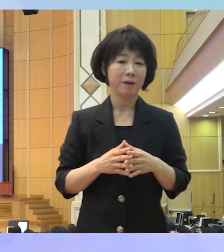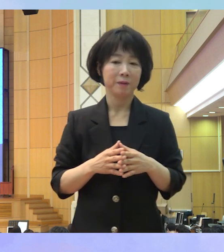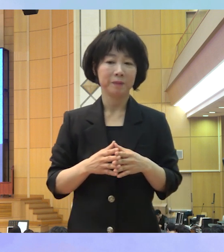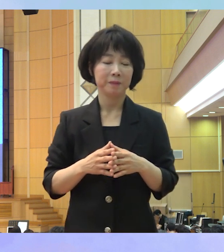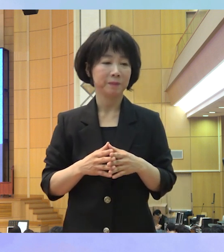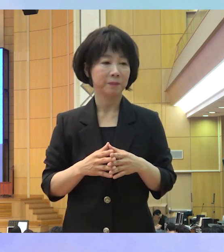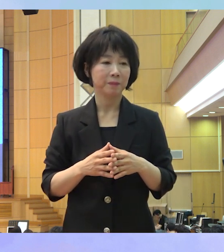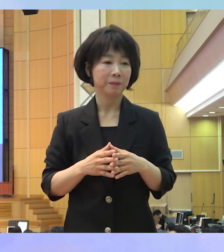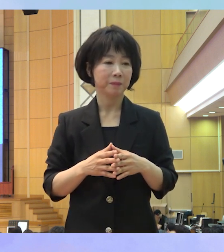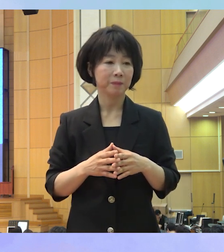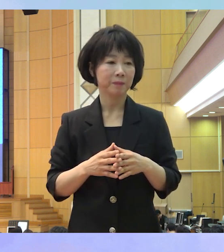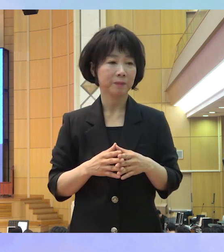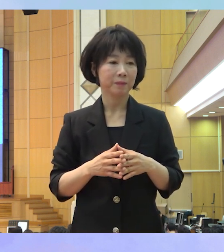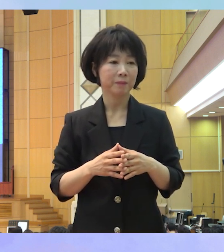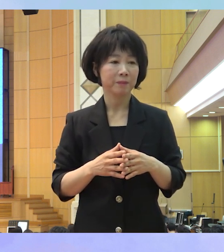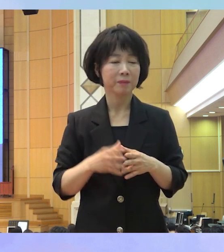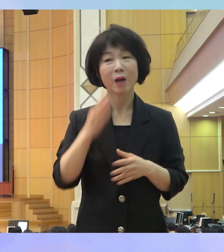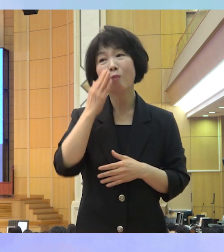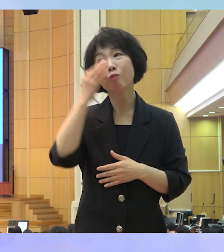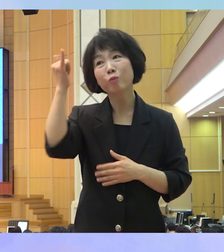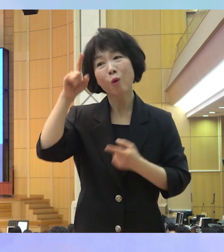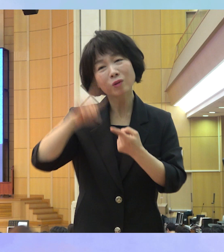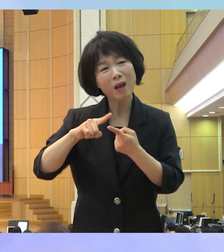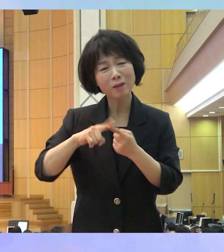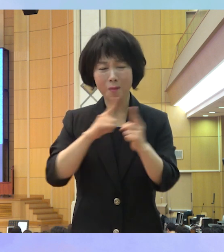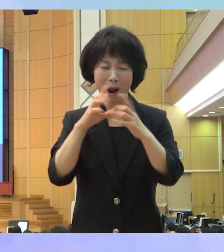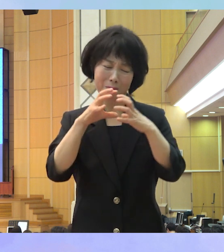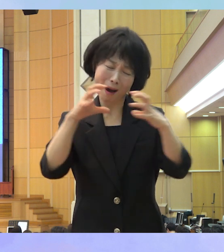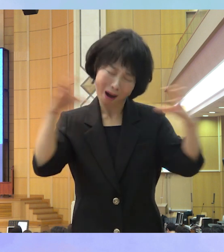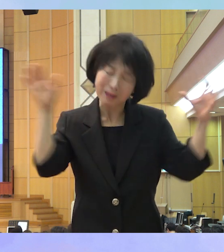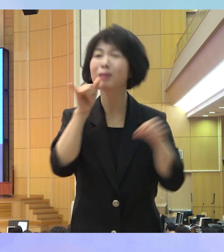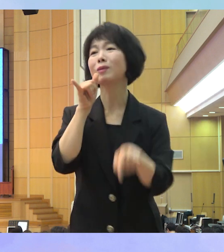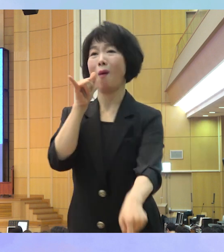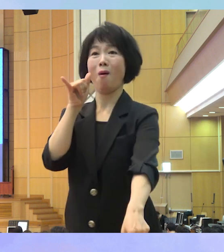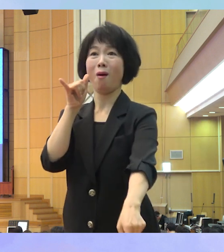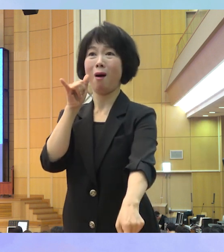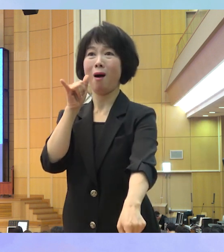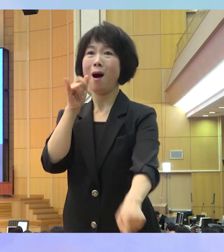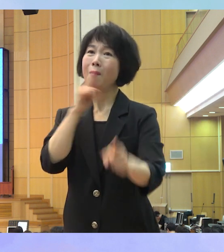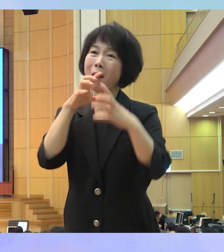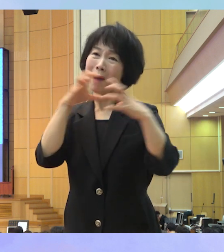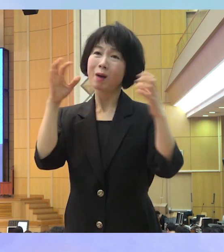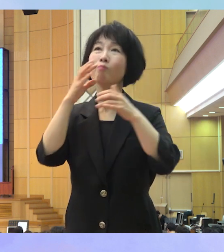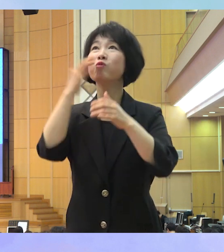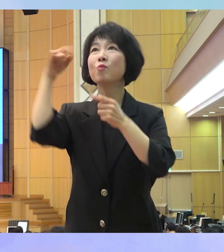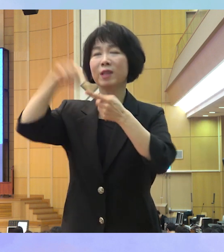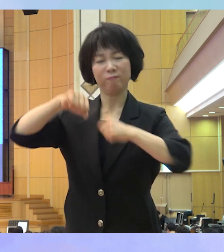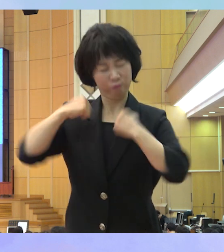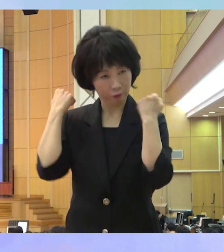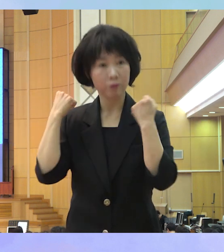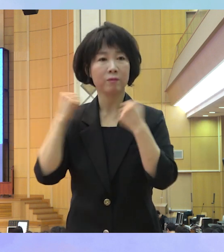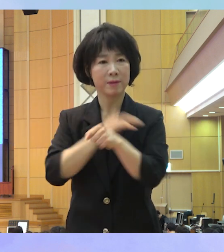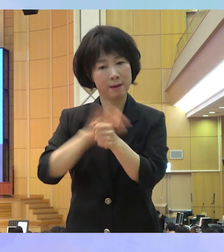돼요. 부모님과 관련된 거 찾으려면요 부흥성에 해야 돼. 엄청나게 많이 나와 있어요.